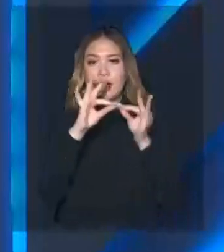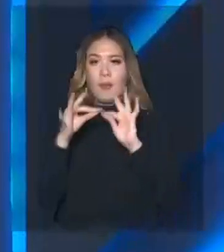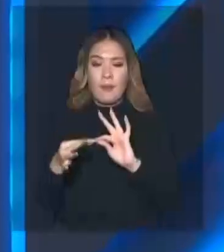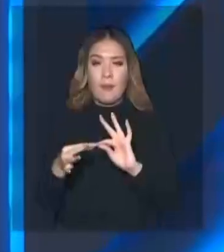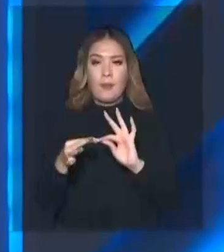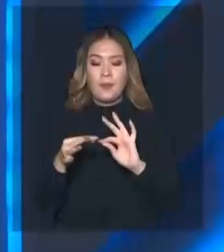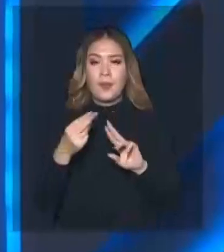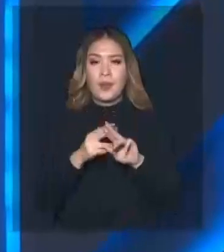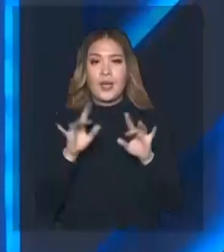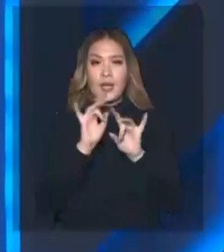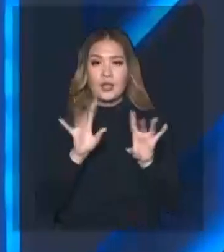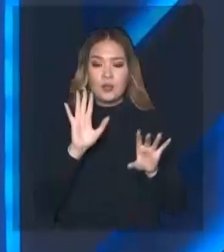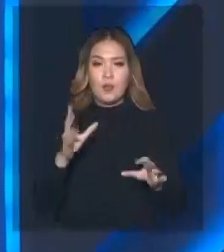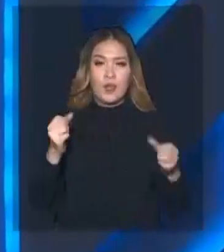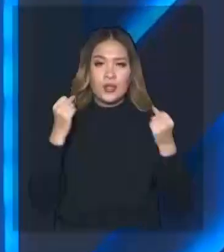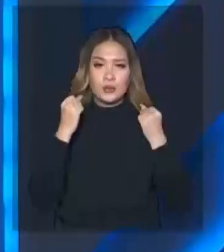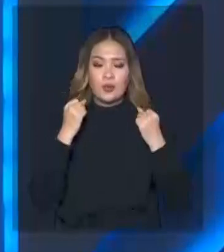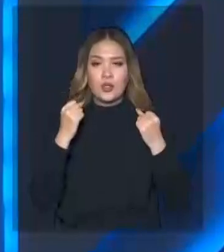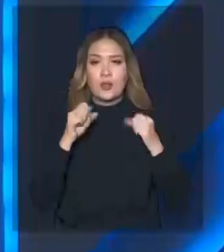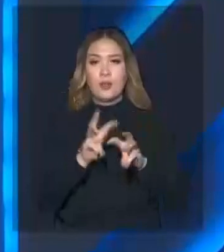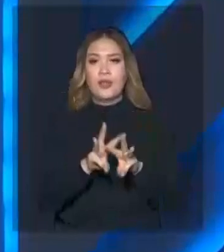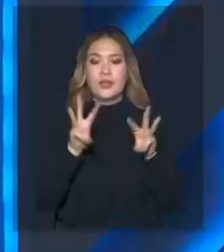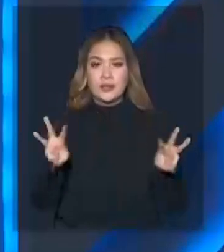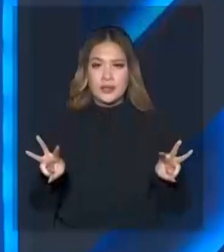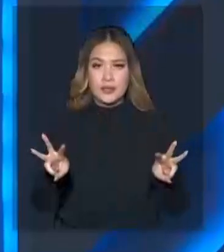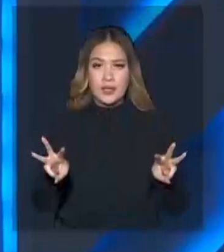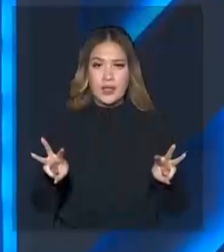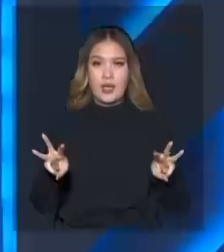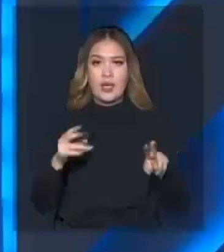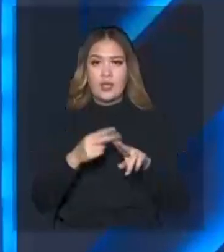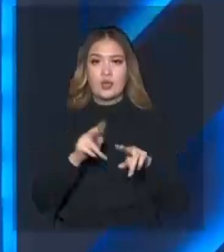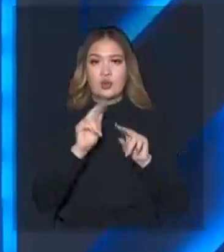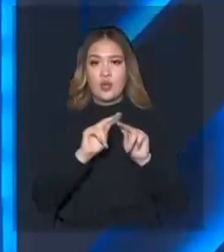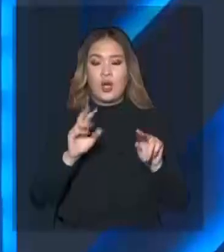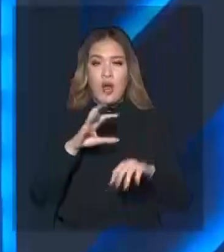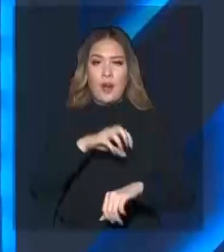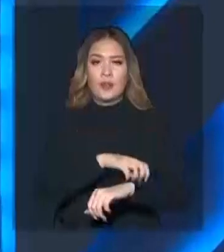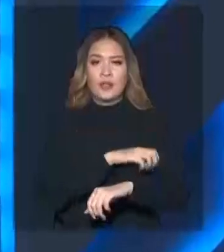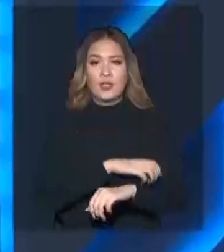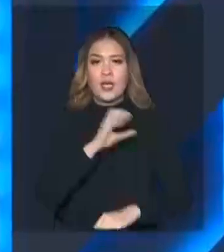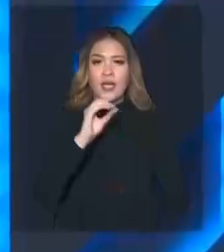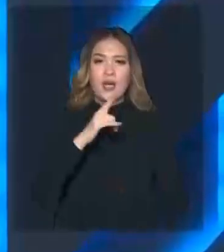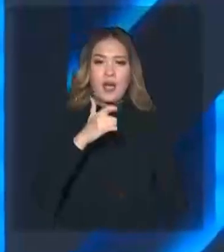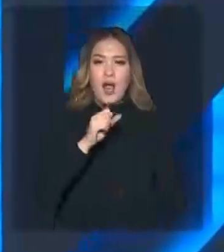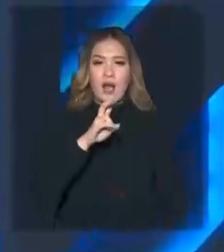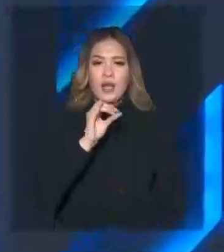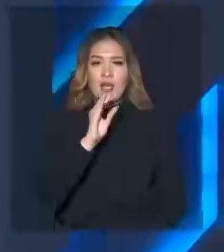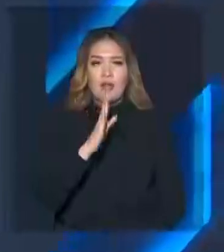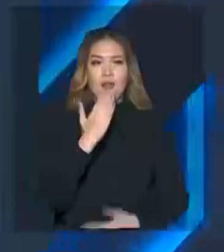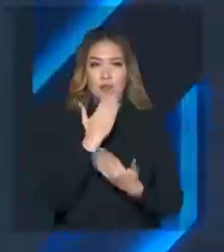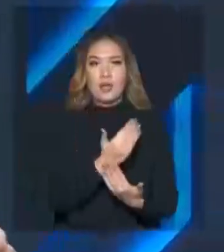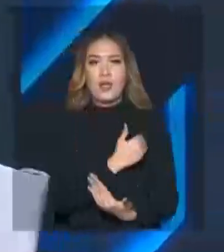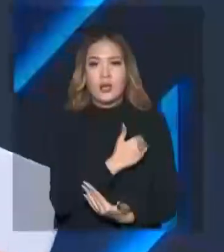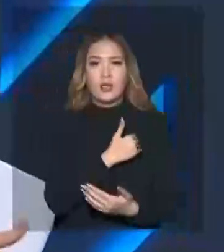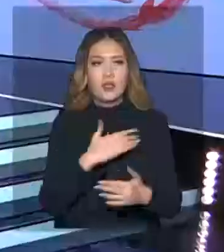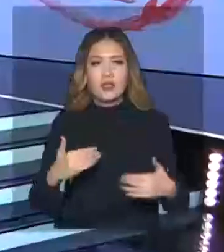осы мәселе жөнінде Мәдени және спорт министрлігі спорт және дене шынықтыру істері комитетінің төраға Самат Ерғалиев мырзадан сұрап білеміз.